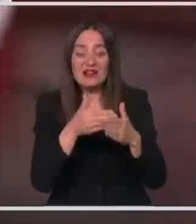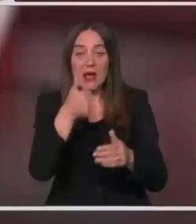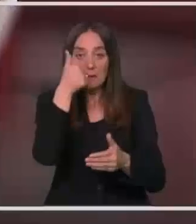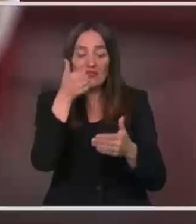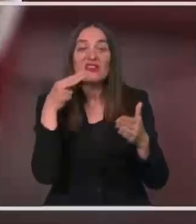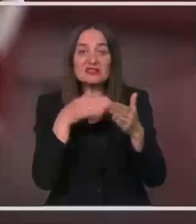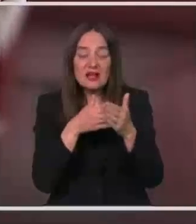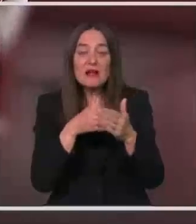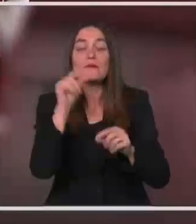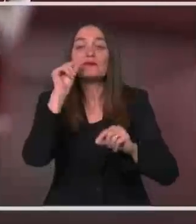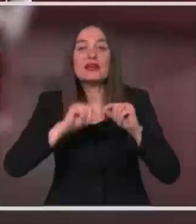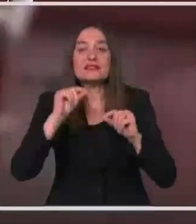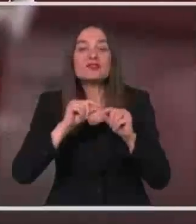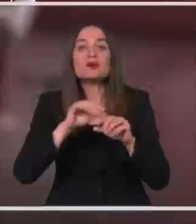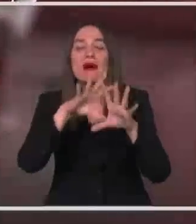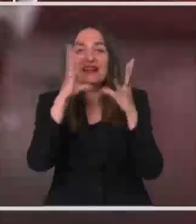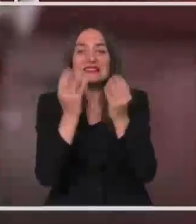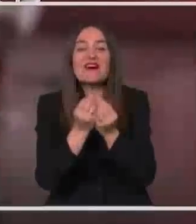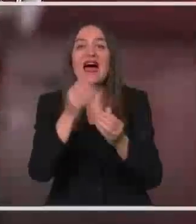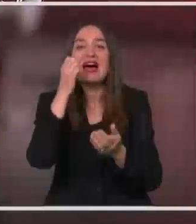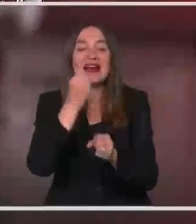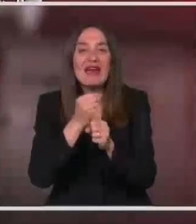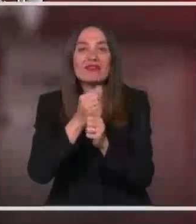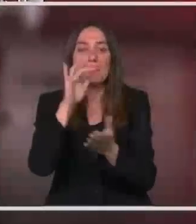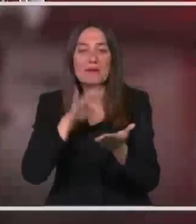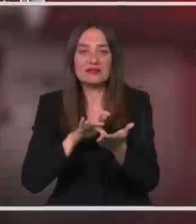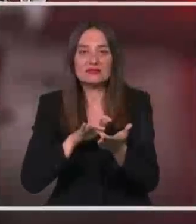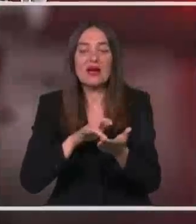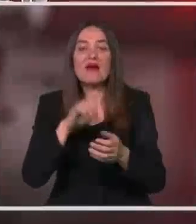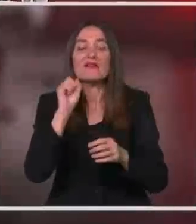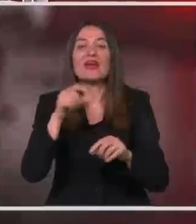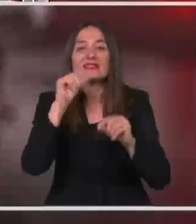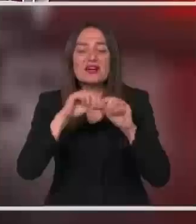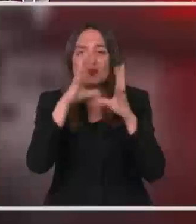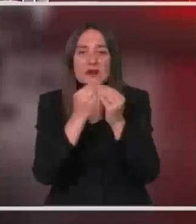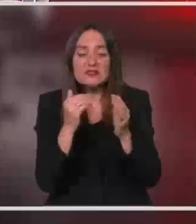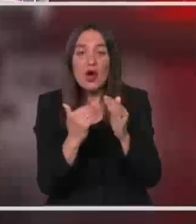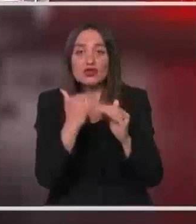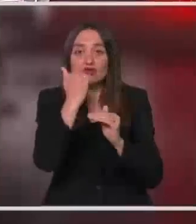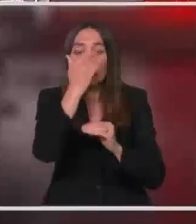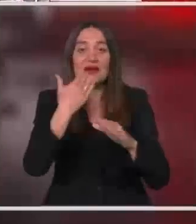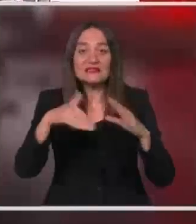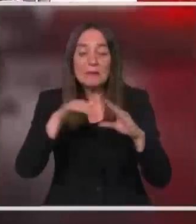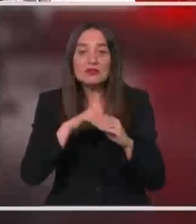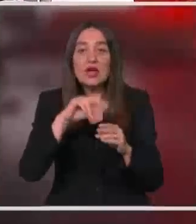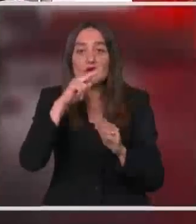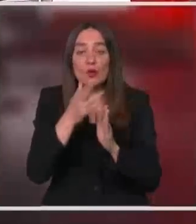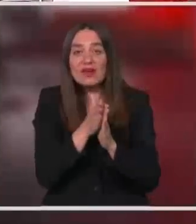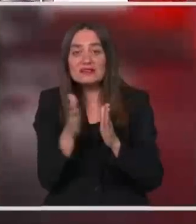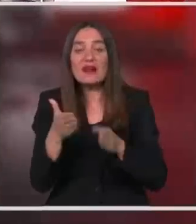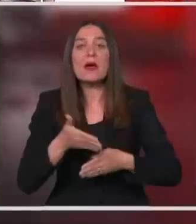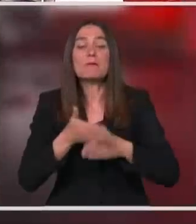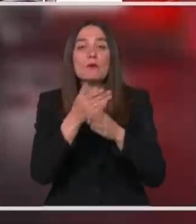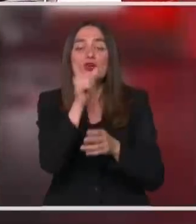nam je da sačuvamo sva radna mesta. Dakle, da sačuvamo onu dostignutu stopu zaposlenosti i s druge strane da pomognemo